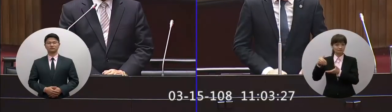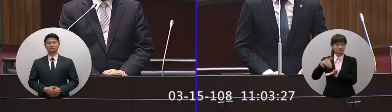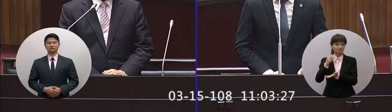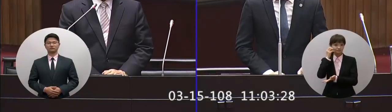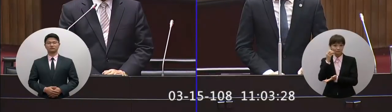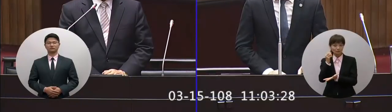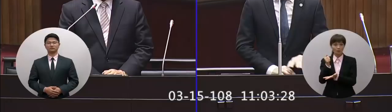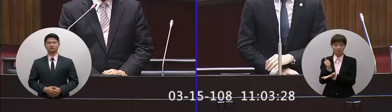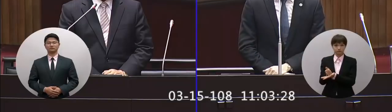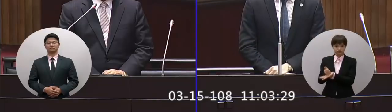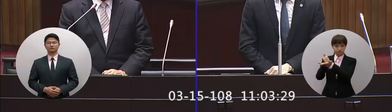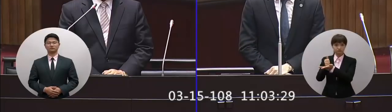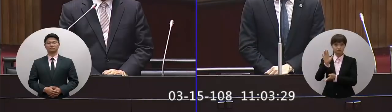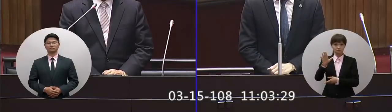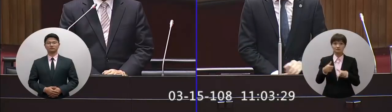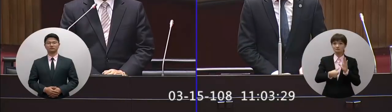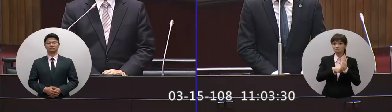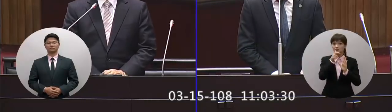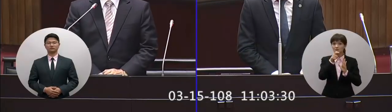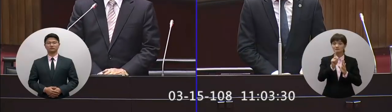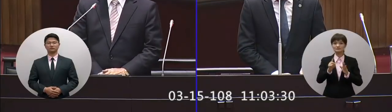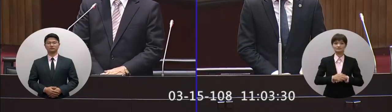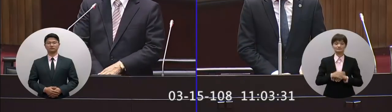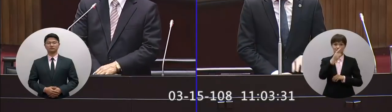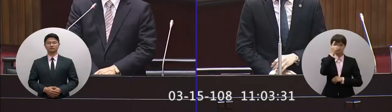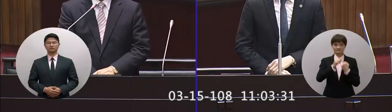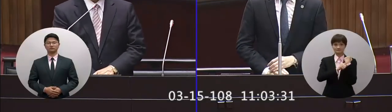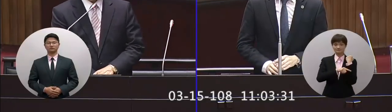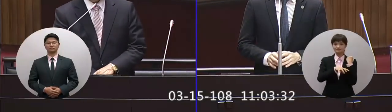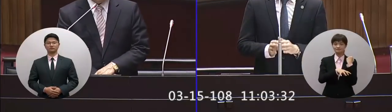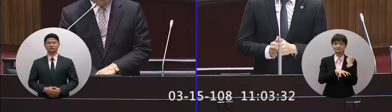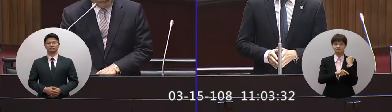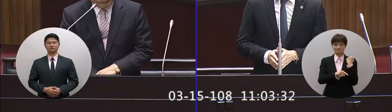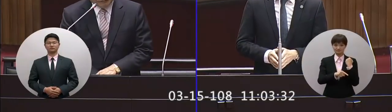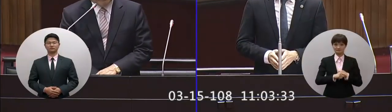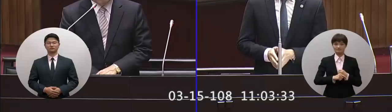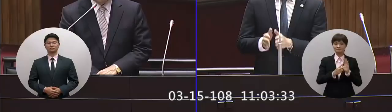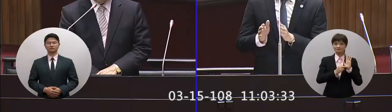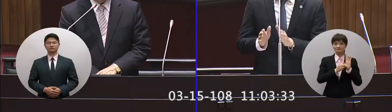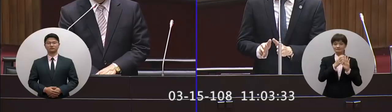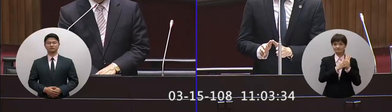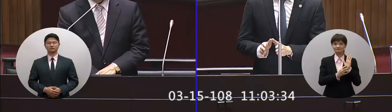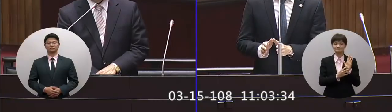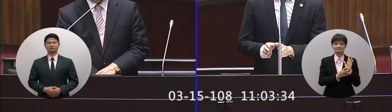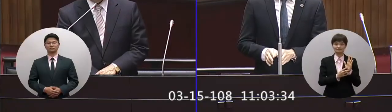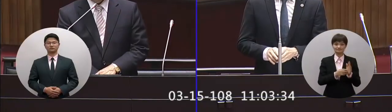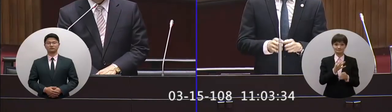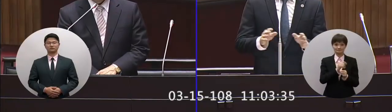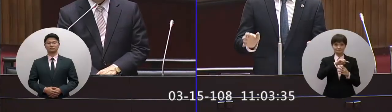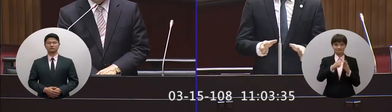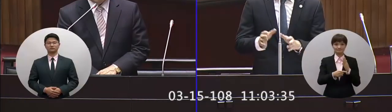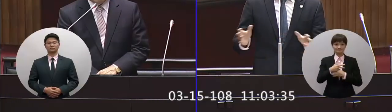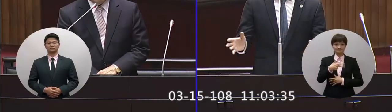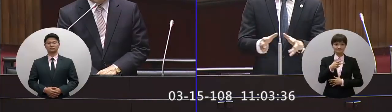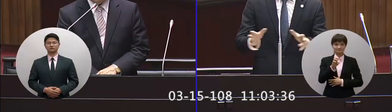推测。名称叫做《司法院释字第748号解释施行法》，啊，用这个方式，